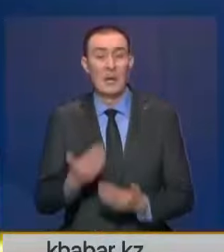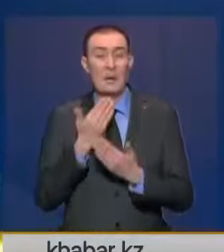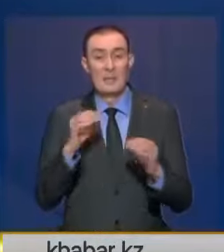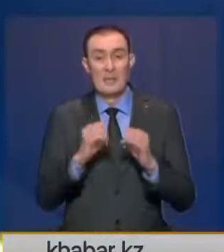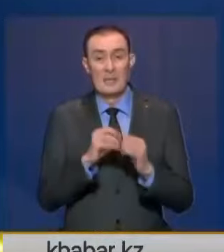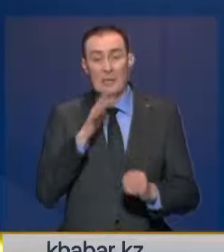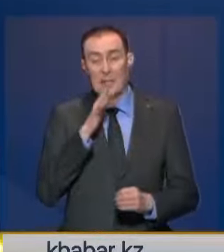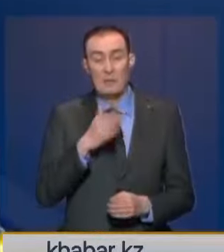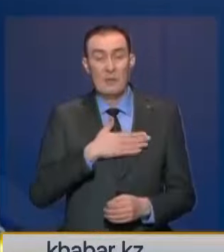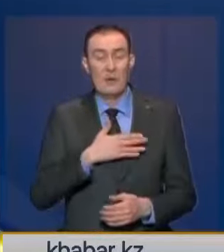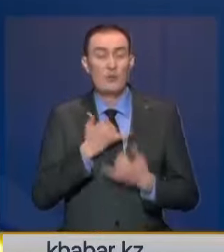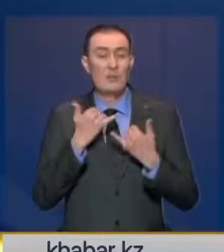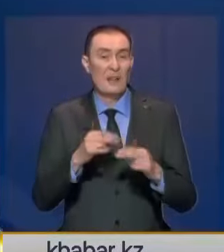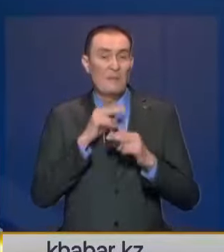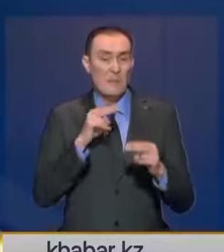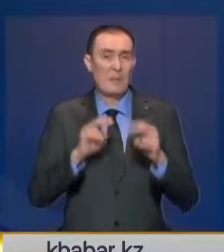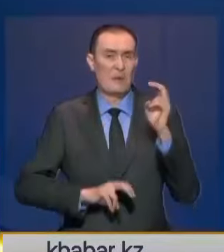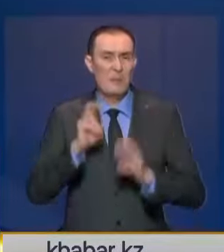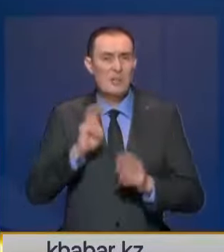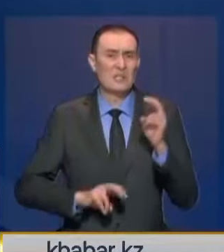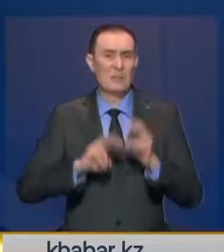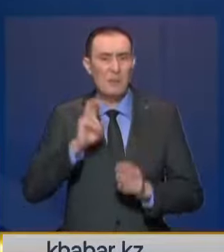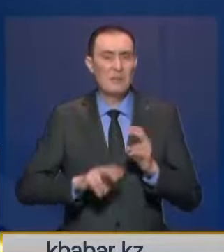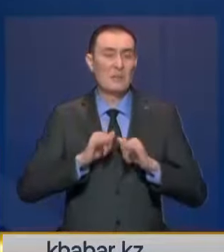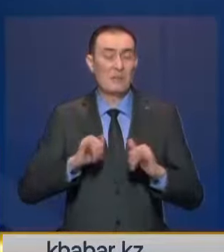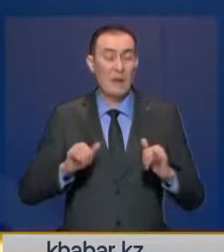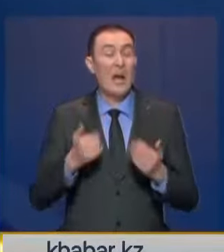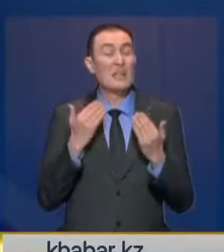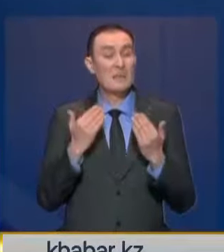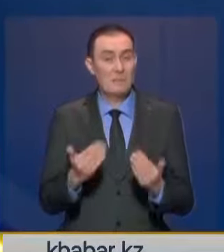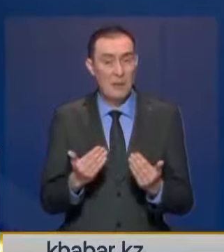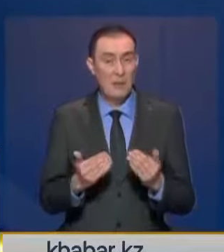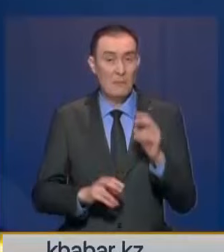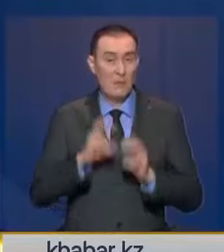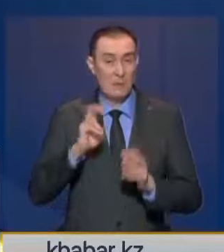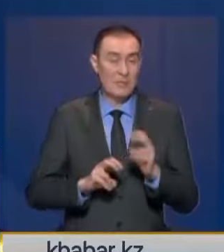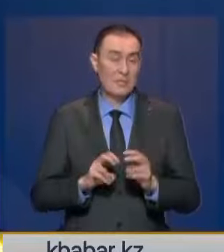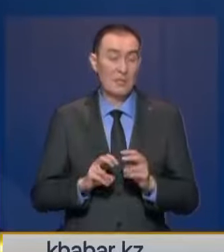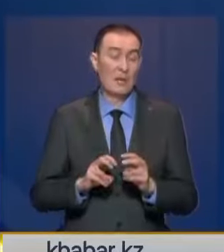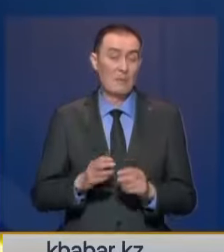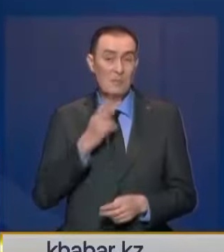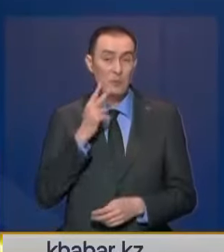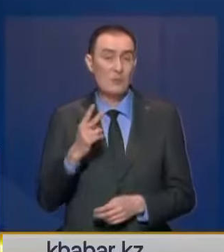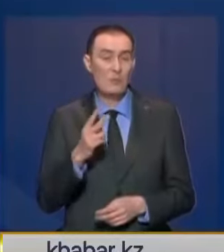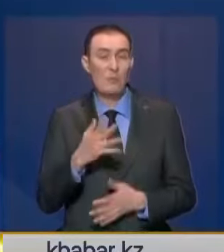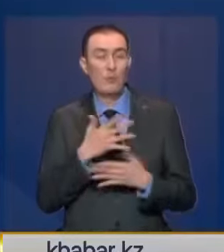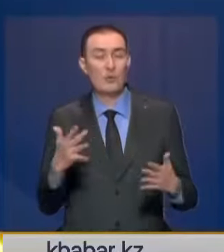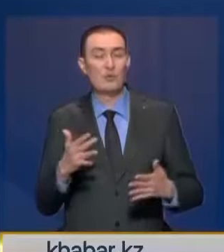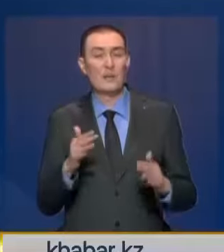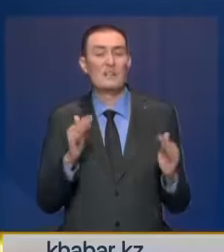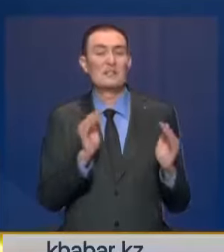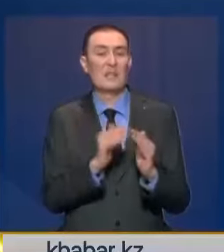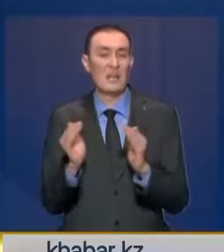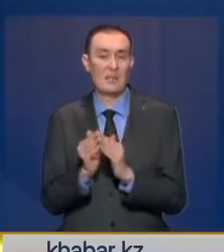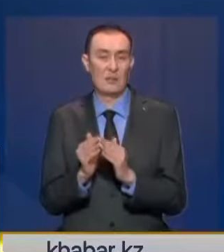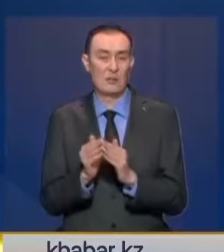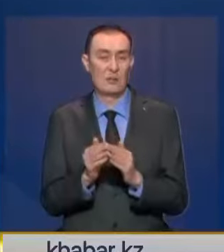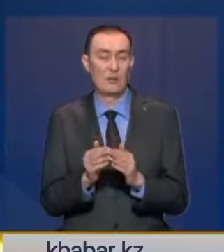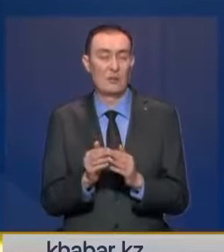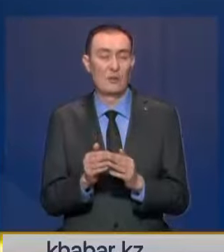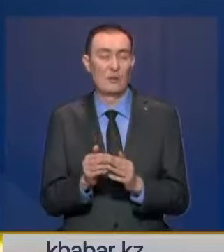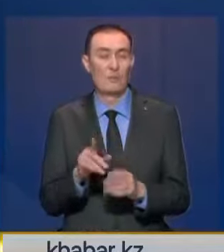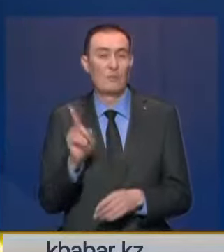мы активно уделяли внимание промышленности. Сейчас, помимо промышленности, мы начинаем смотреть в сторону сектора зданий.